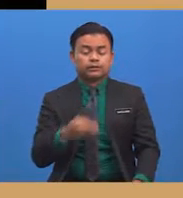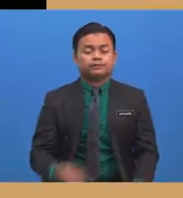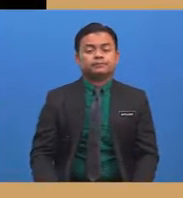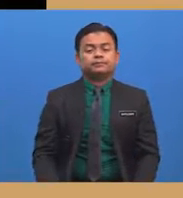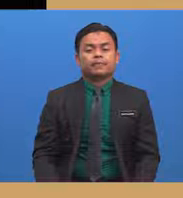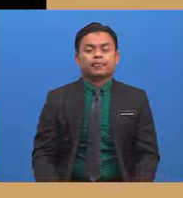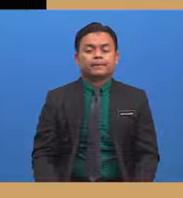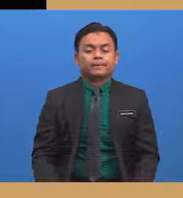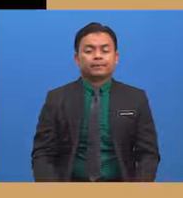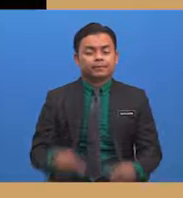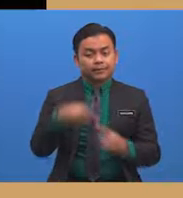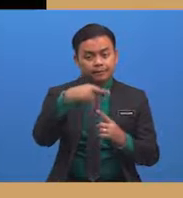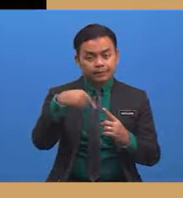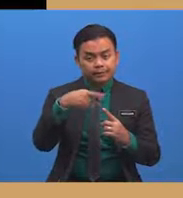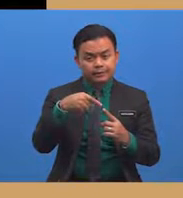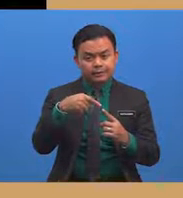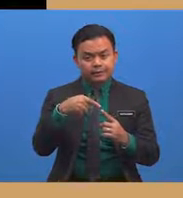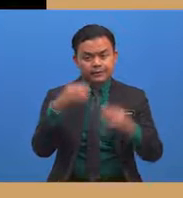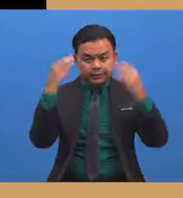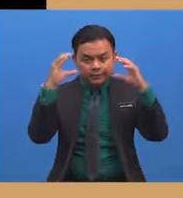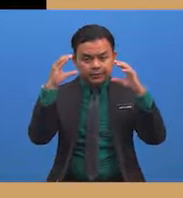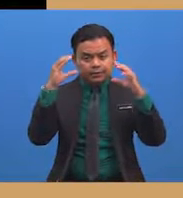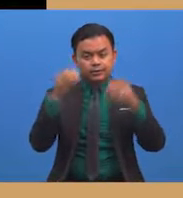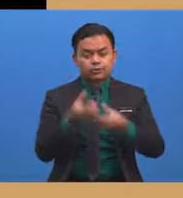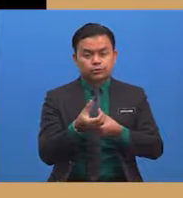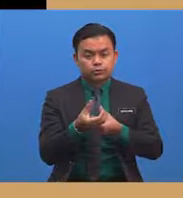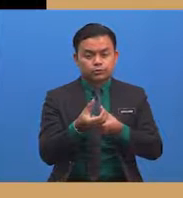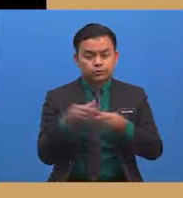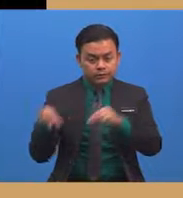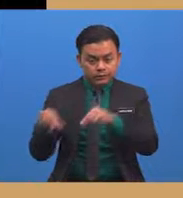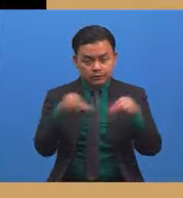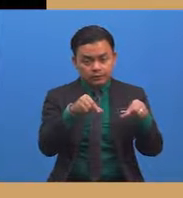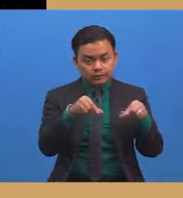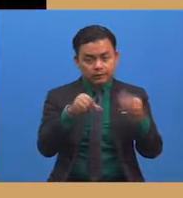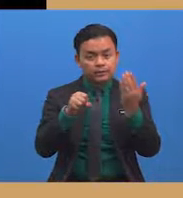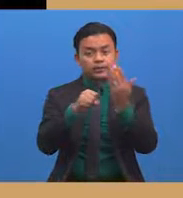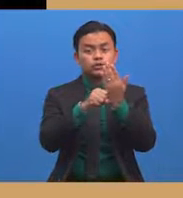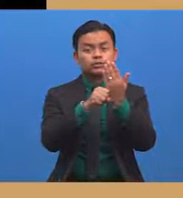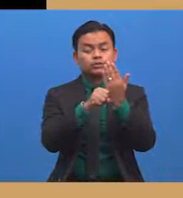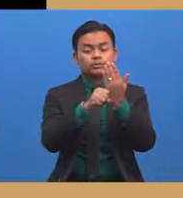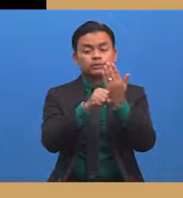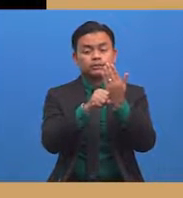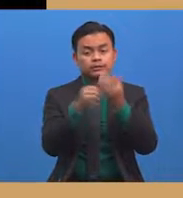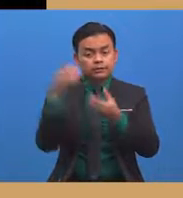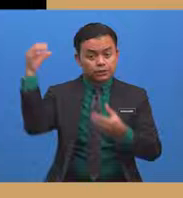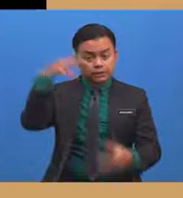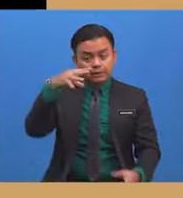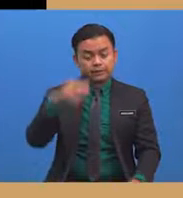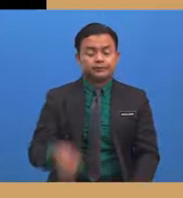arah mark, bayang-bayang menjadi besar. Bila cikgu jauhkan sumber